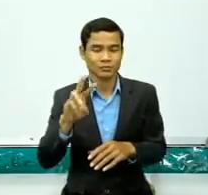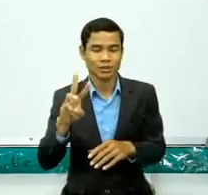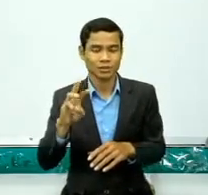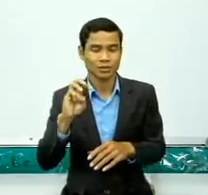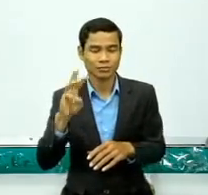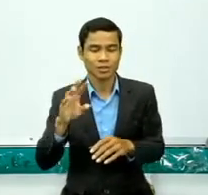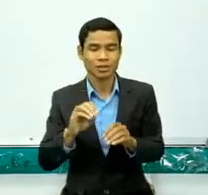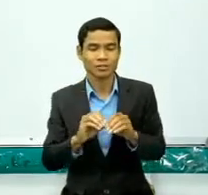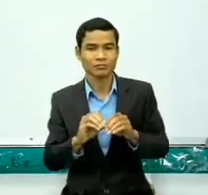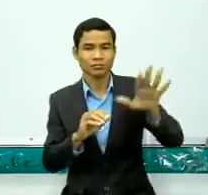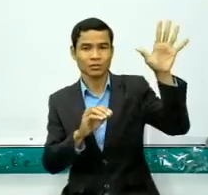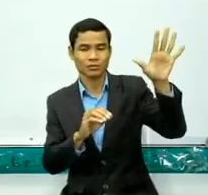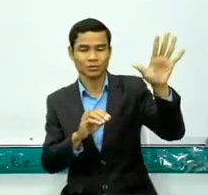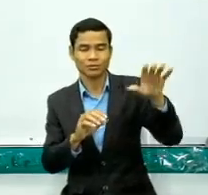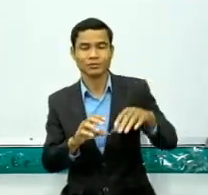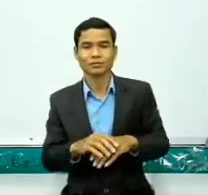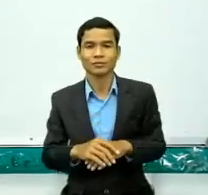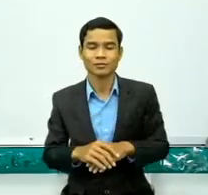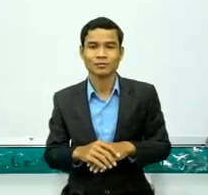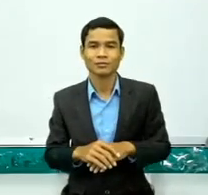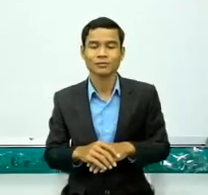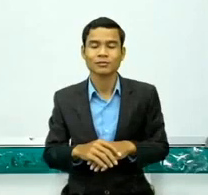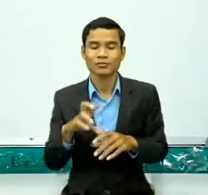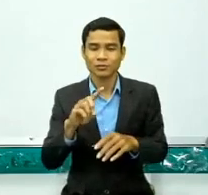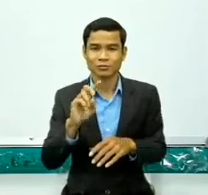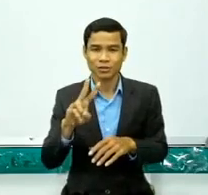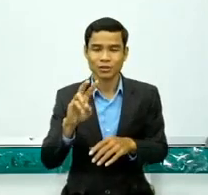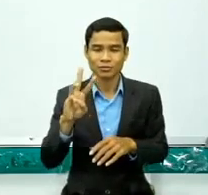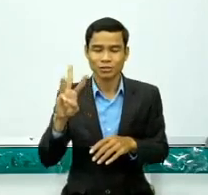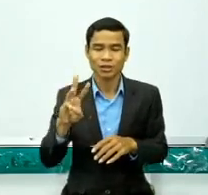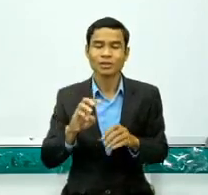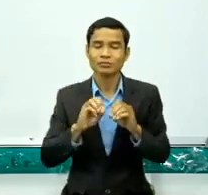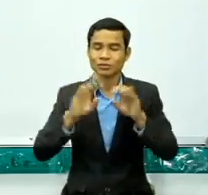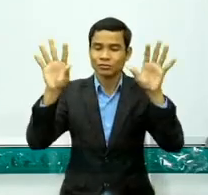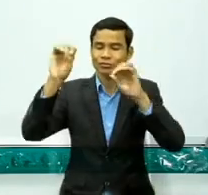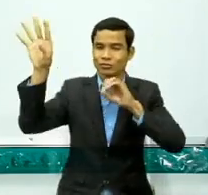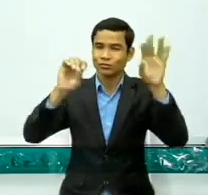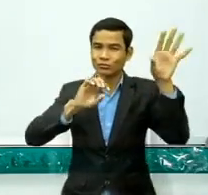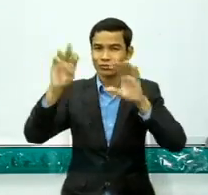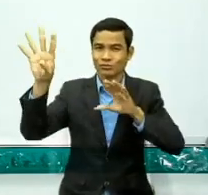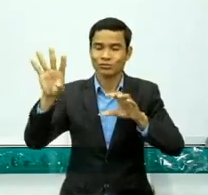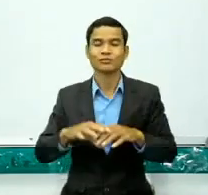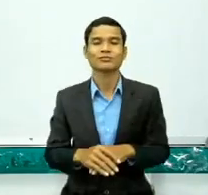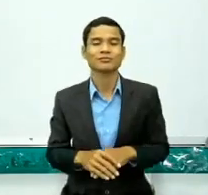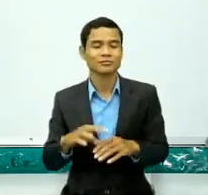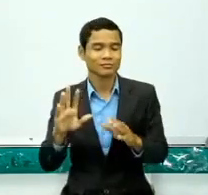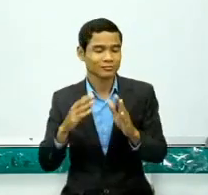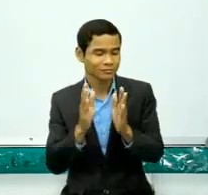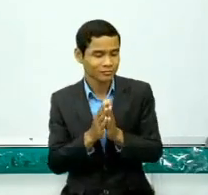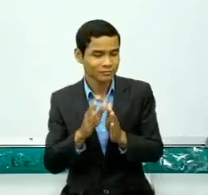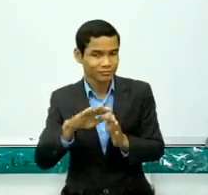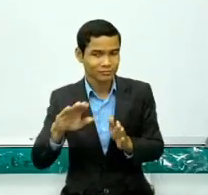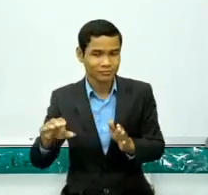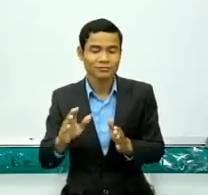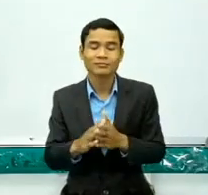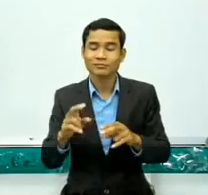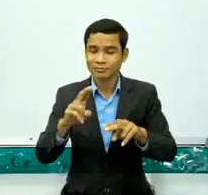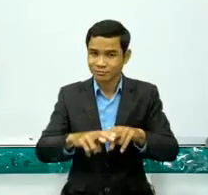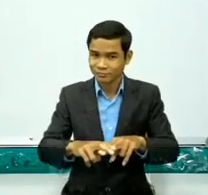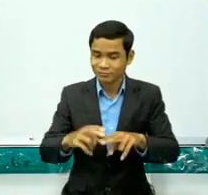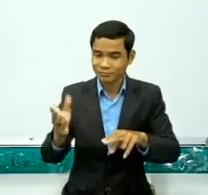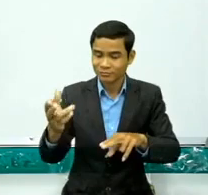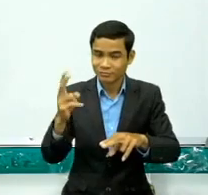1 2 3 1 2 3ដុំចាអរគុណកូនកូនឥឡូវកូនគូ